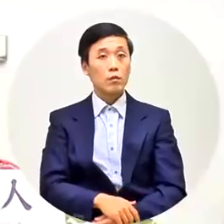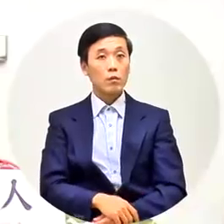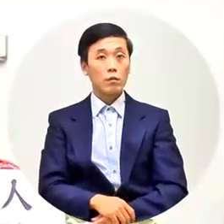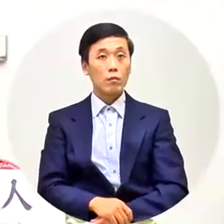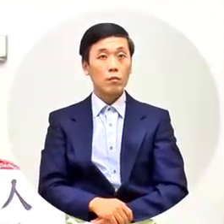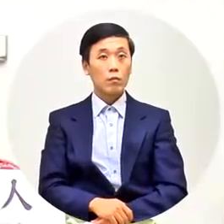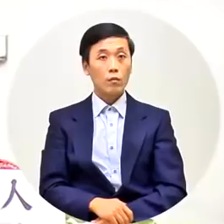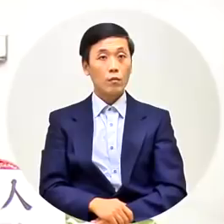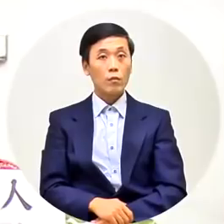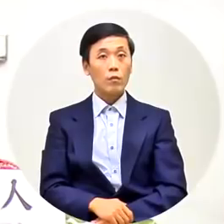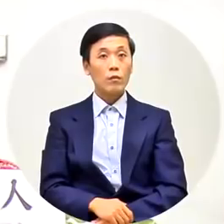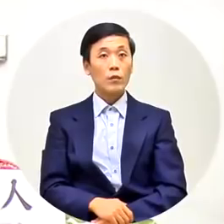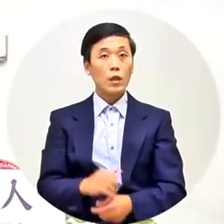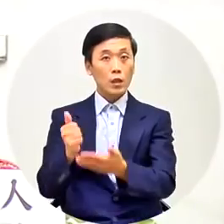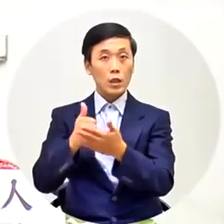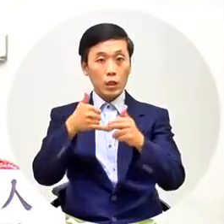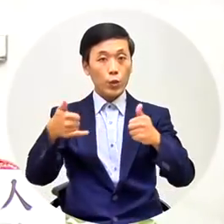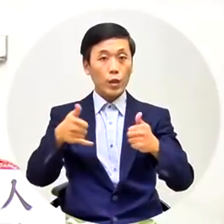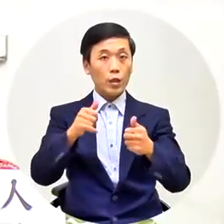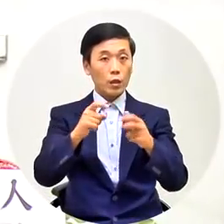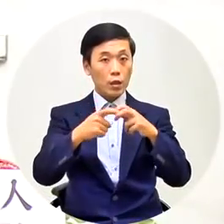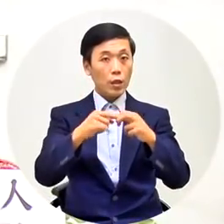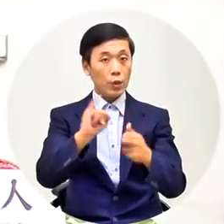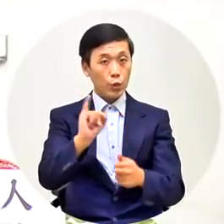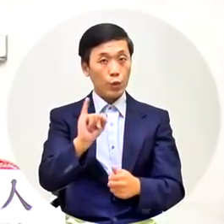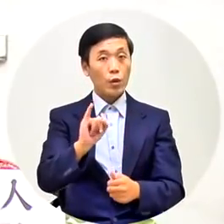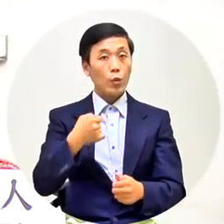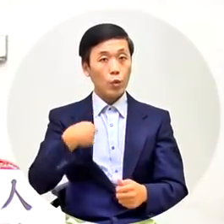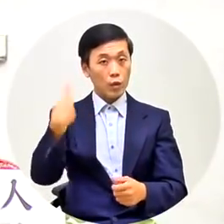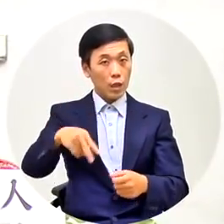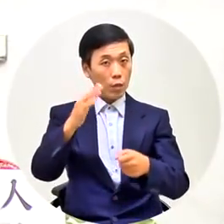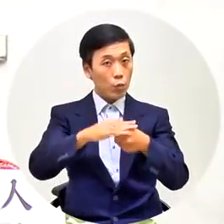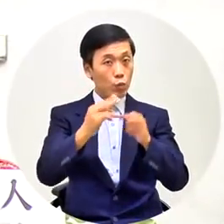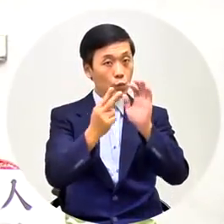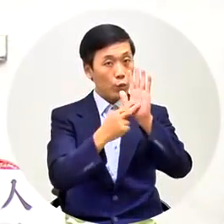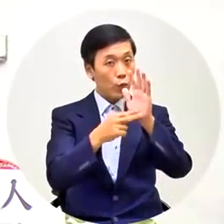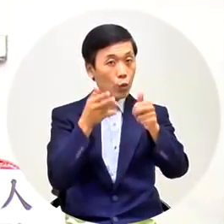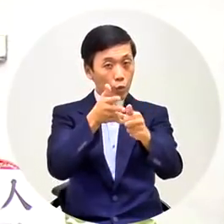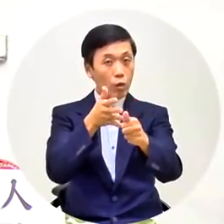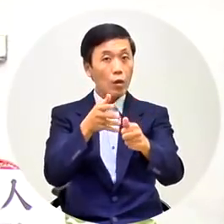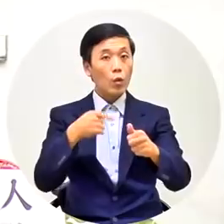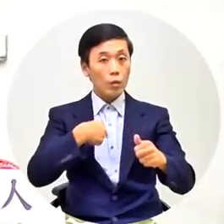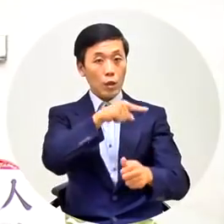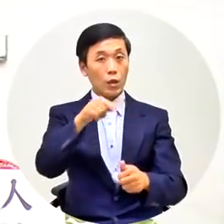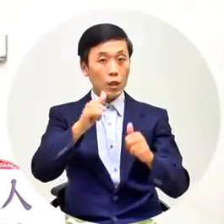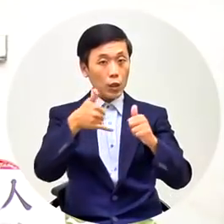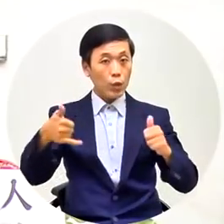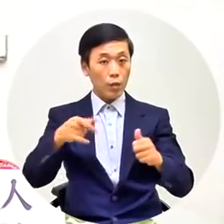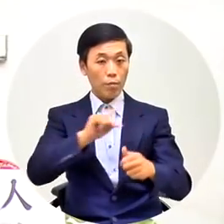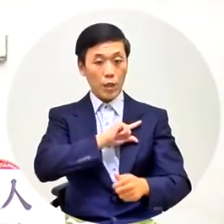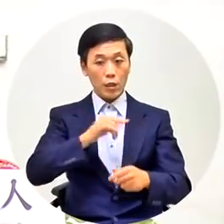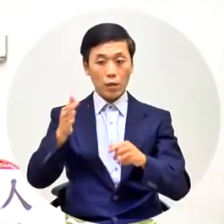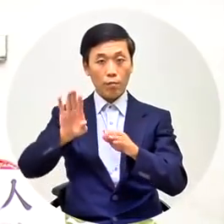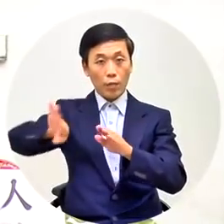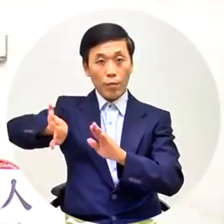员， 我再补充询问一下，我们的印的名字旁边签 OK 没有问题，但是如果他